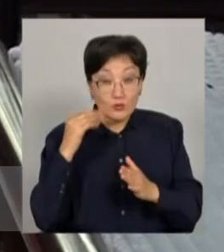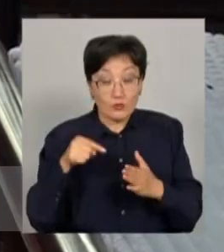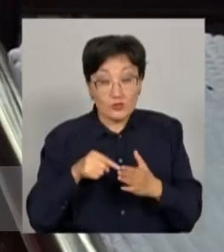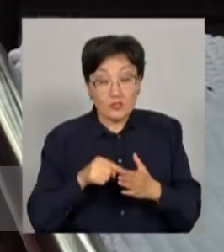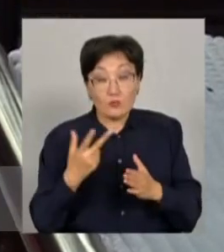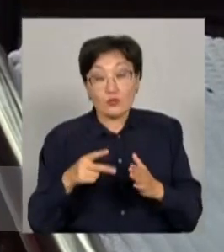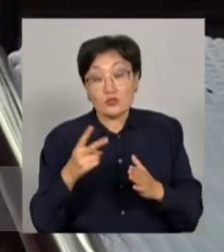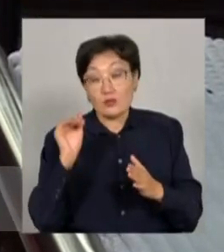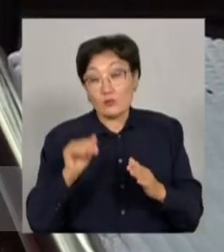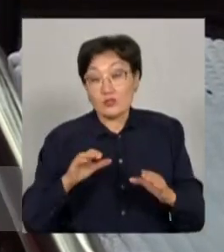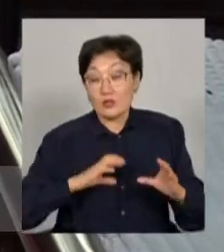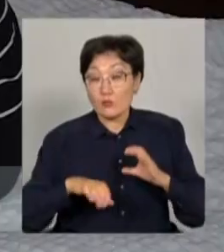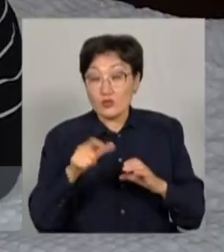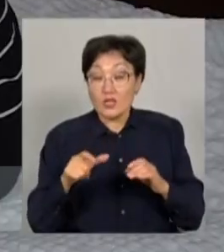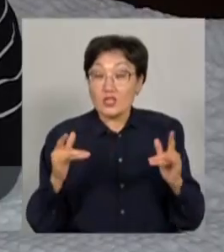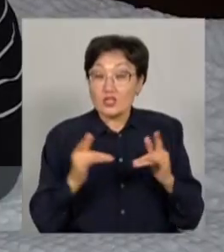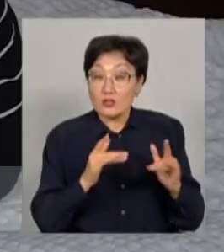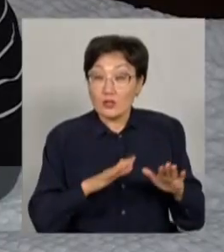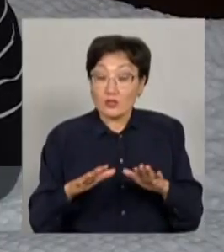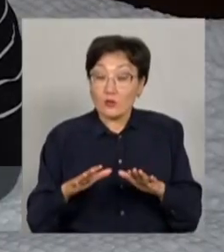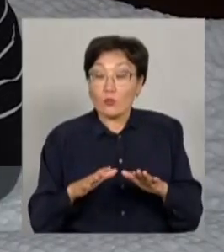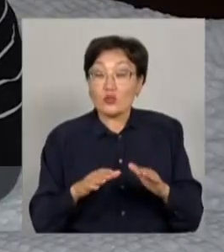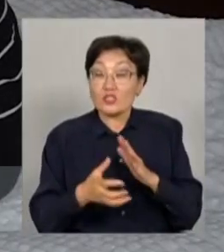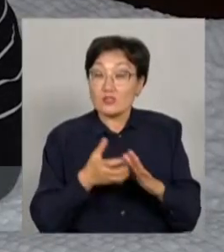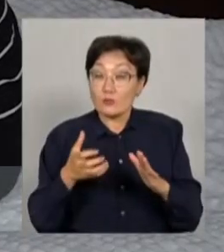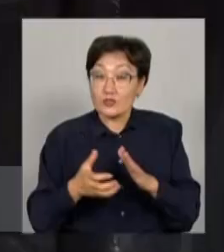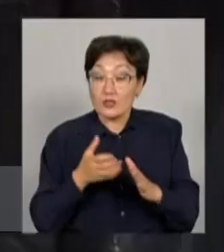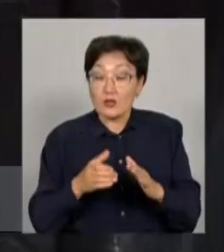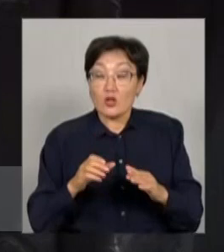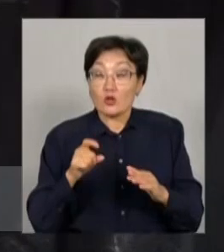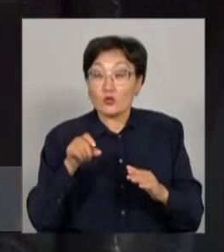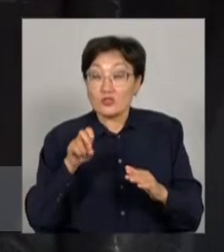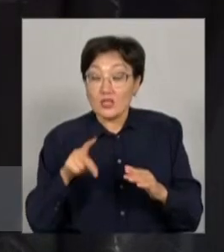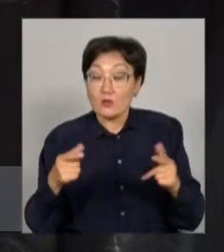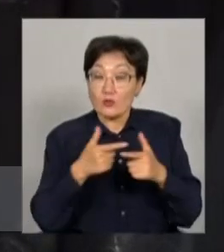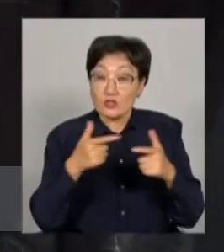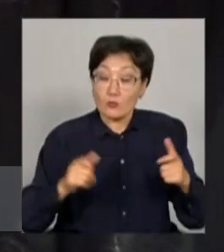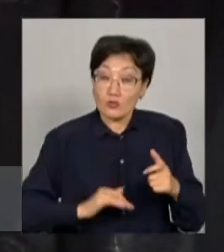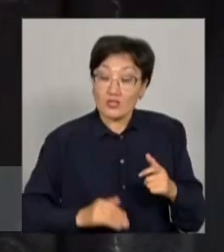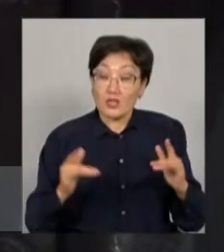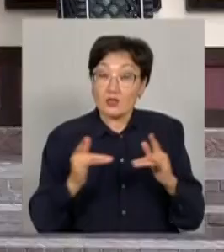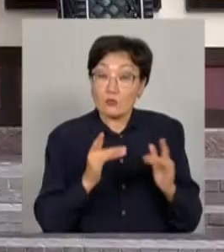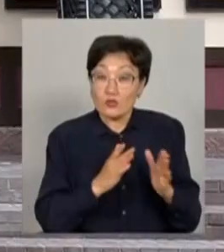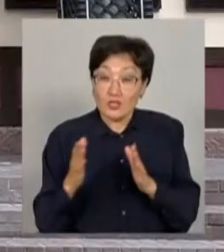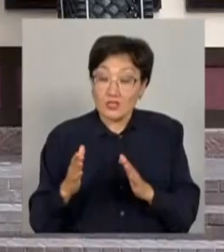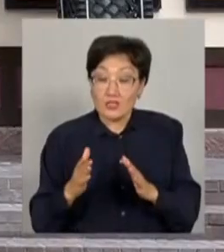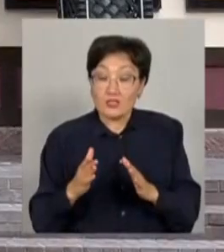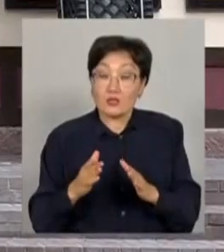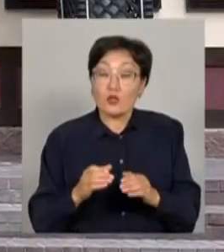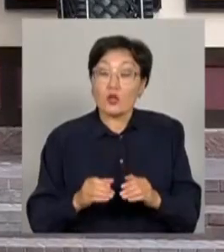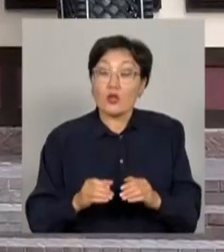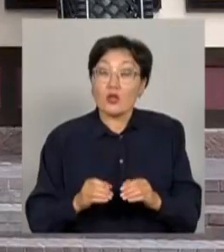өзінде 32 мың студентке жатақханадан орын жетпеді. Сол кезде оларды хостелдерге, қонақ үйлерге, жекеменшік жатақханаларға жайғастырған